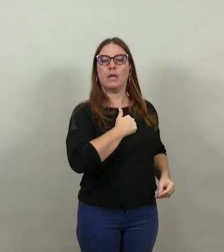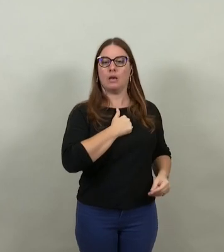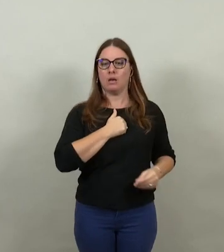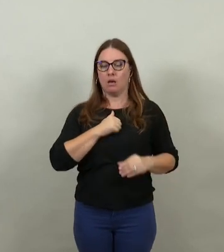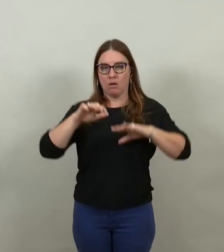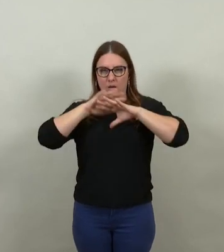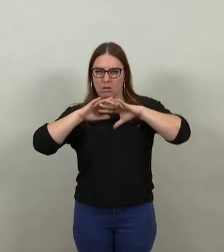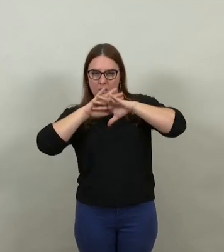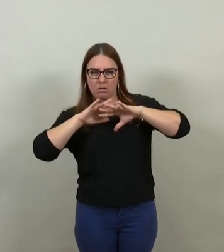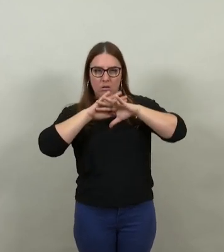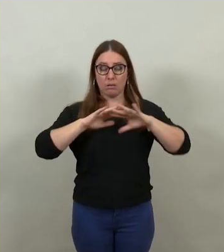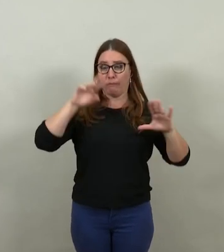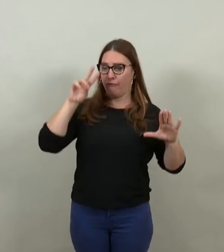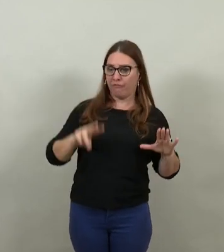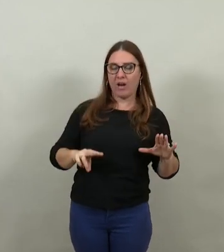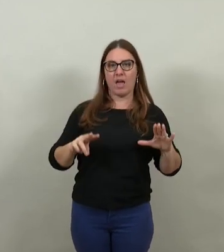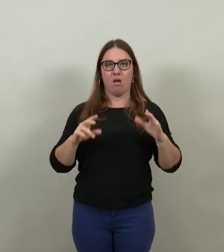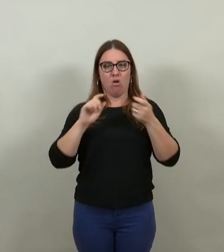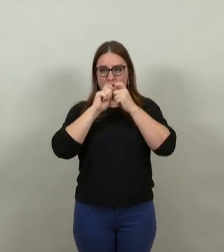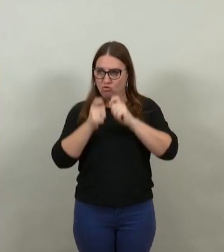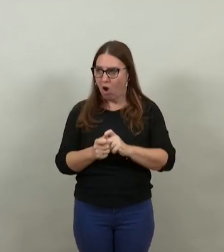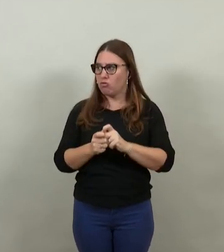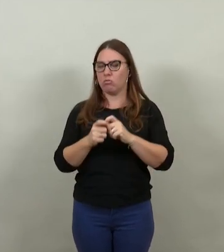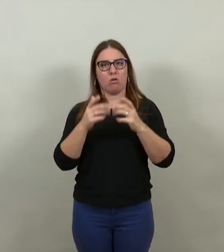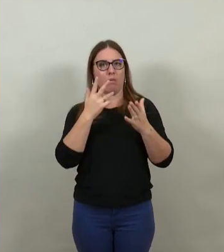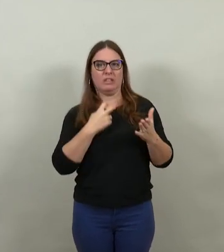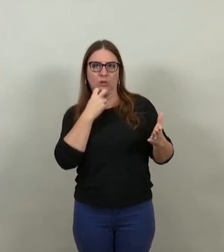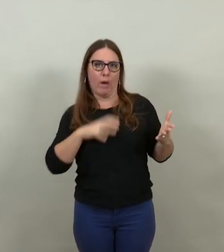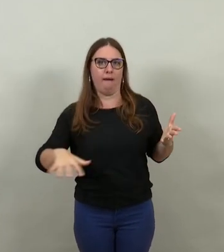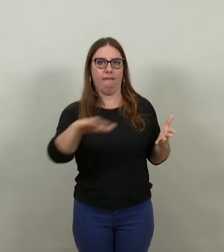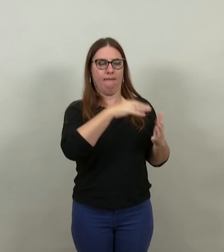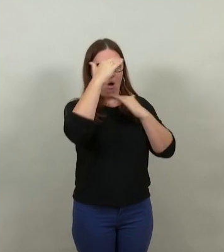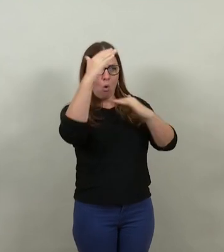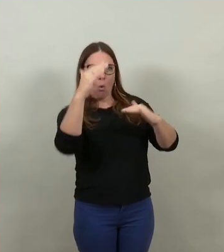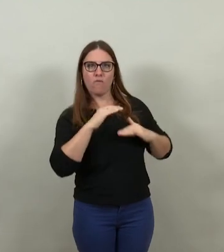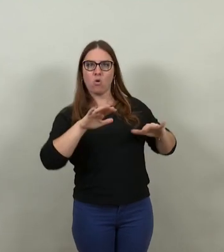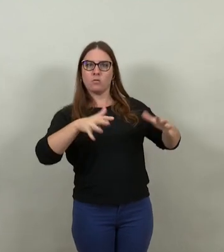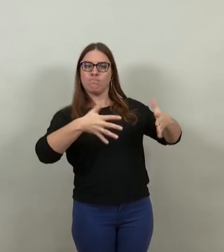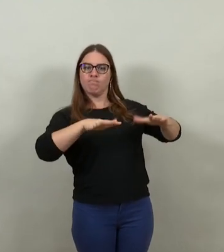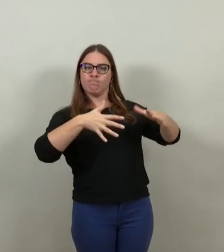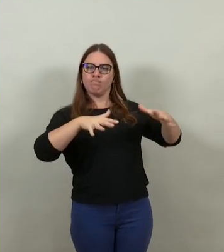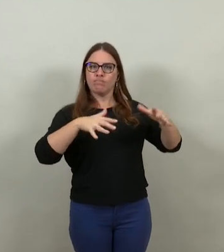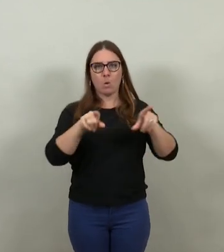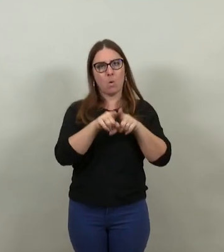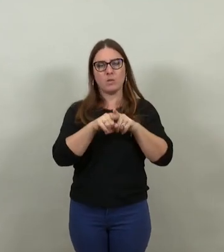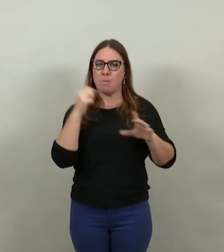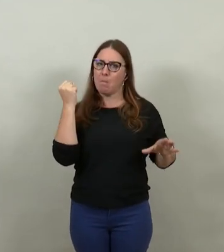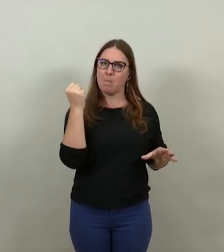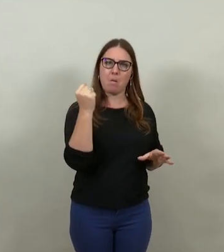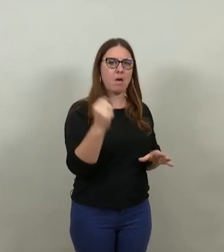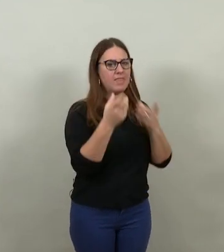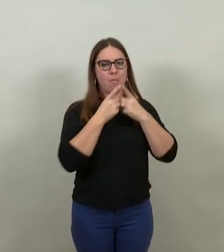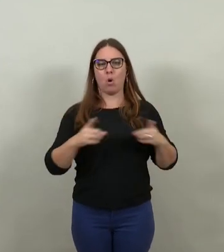trouble considérablement nos citoyens et entretient leur manque de confiance dans nos institutions aggravant en cela la crise